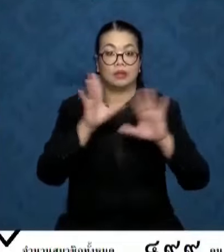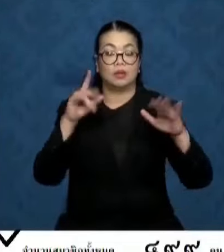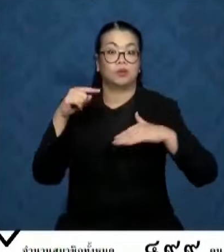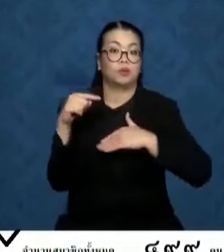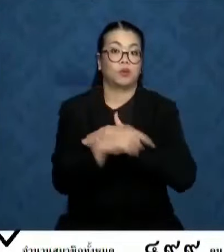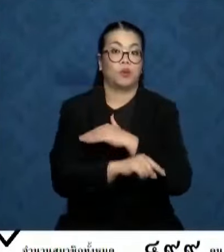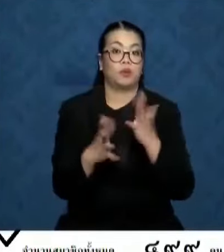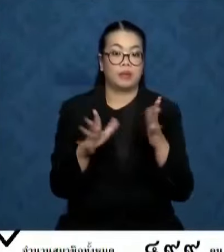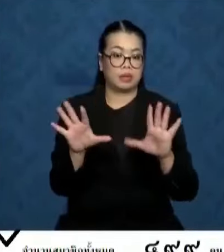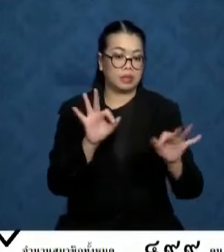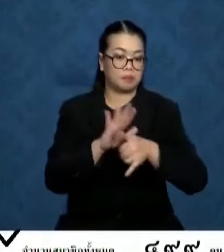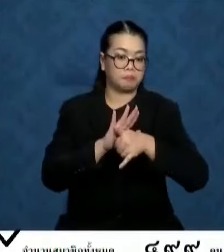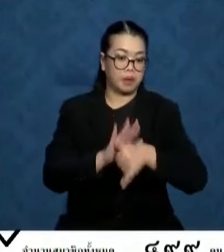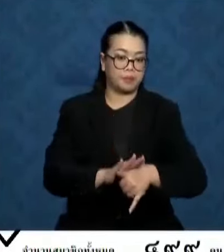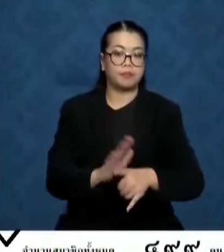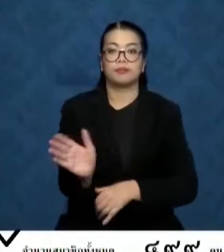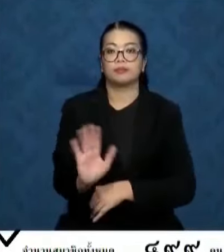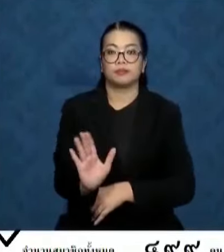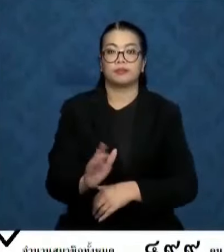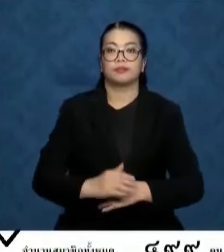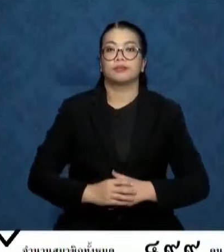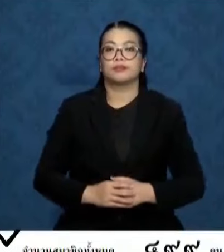ะไม่เลือกปฏิบัติ